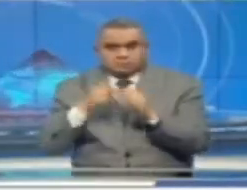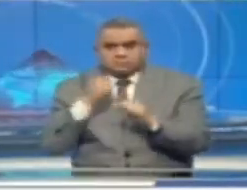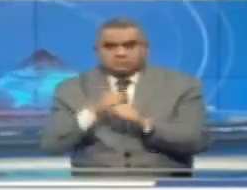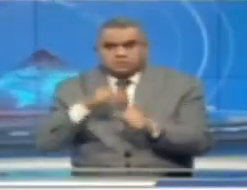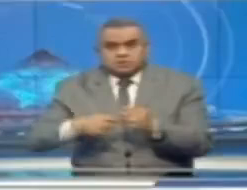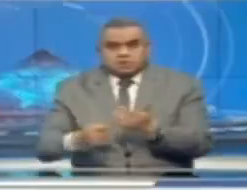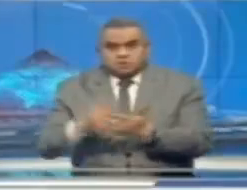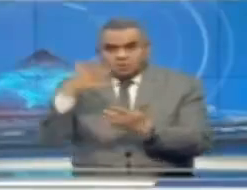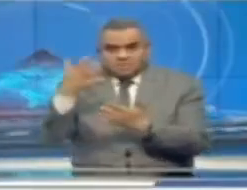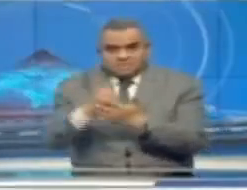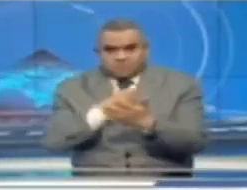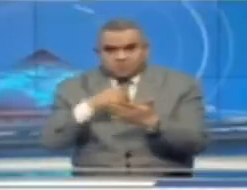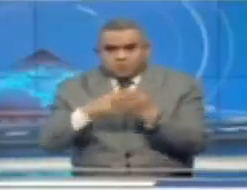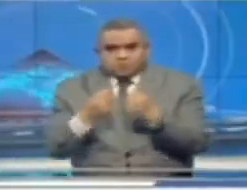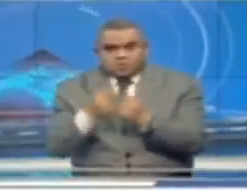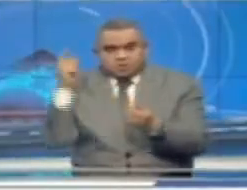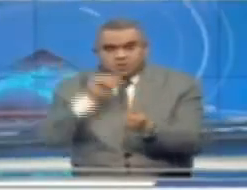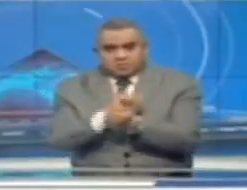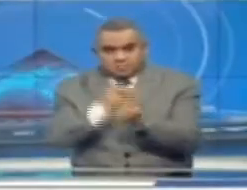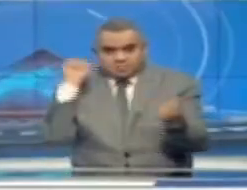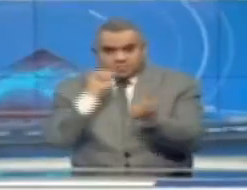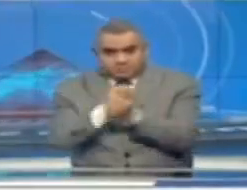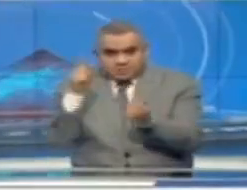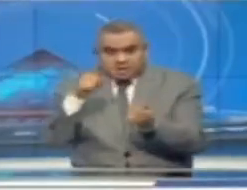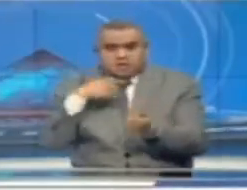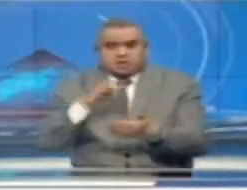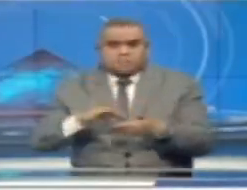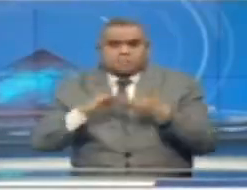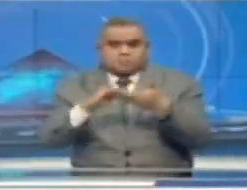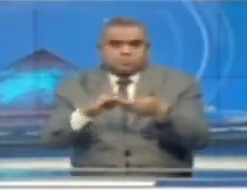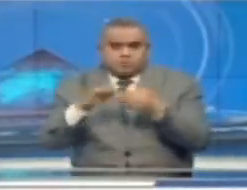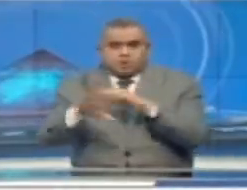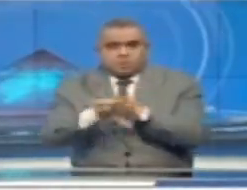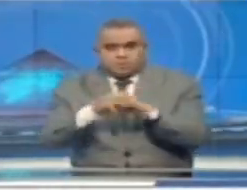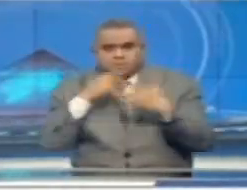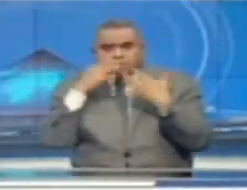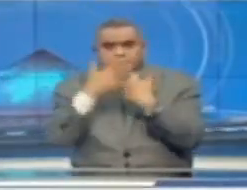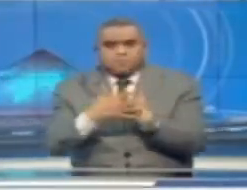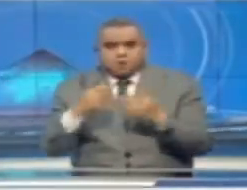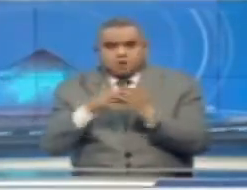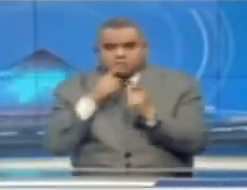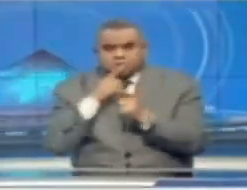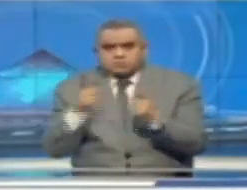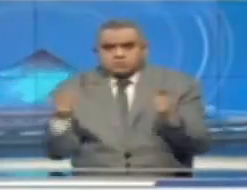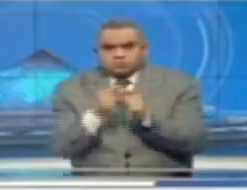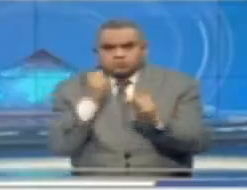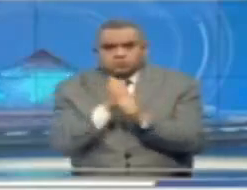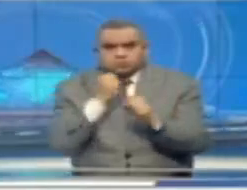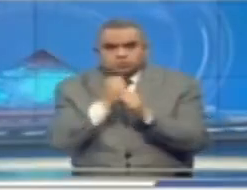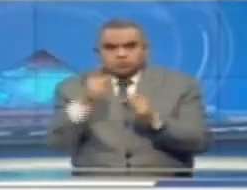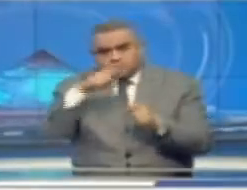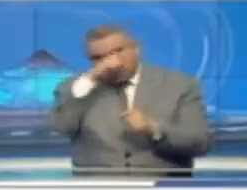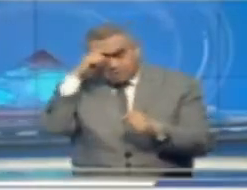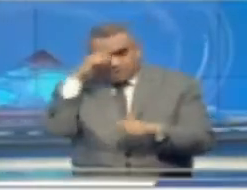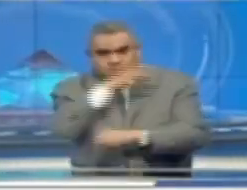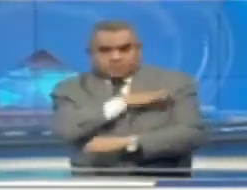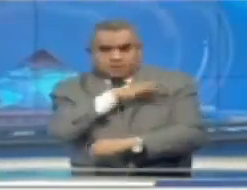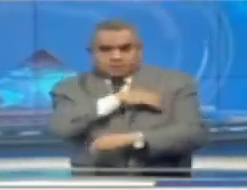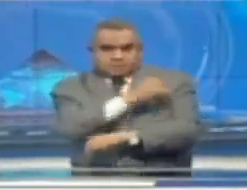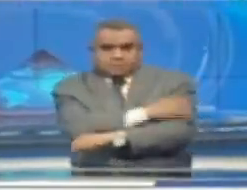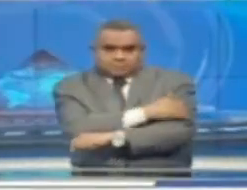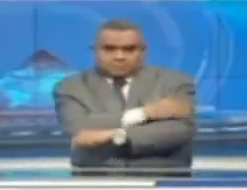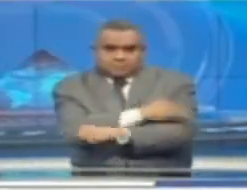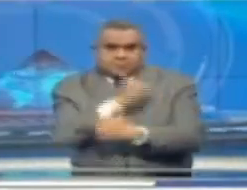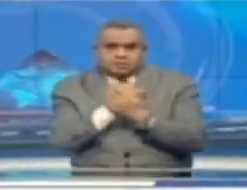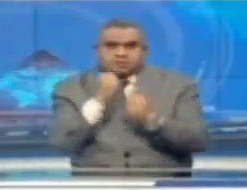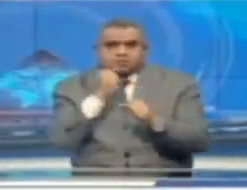تم إتاحتها للمفرج عنهم بمساعدتهم لإنشاء مشروعات صغيرة ليتمكنوا من التكسب من ورائها لمواجهة